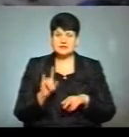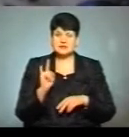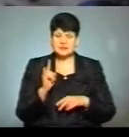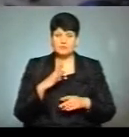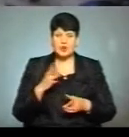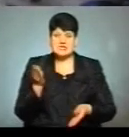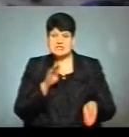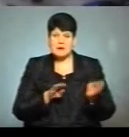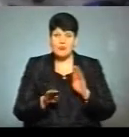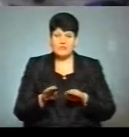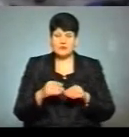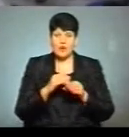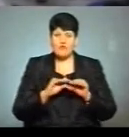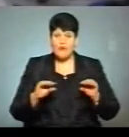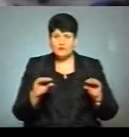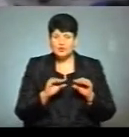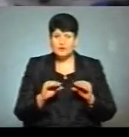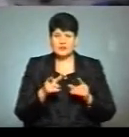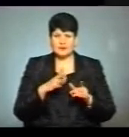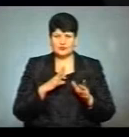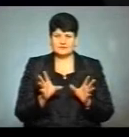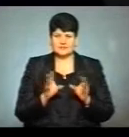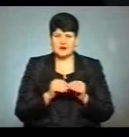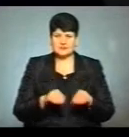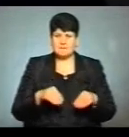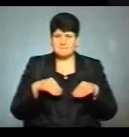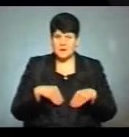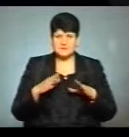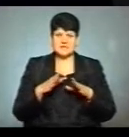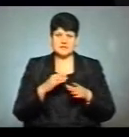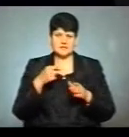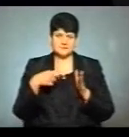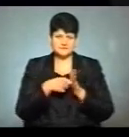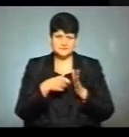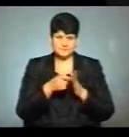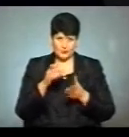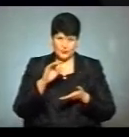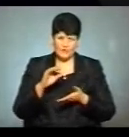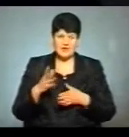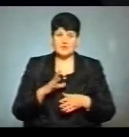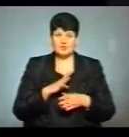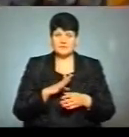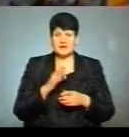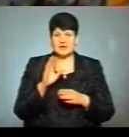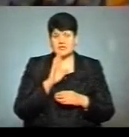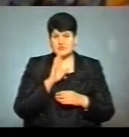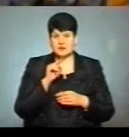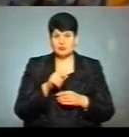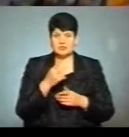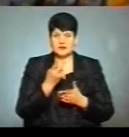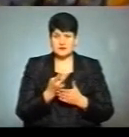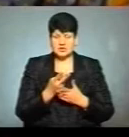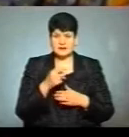замотане в ковдрочку. При ній були підгузки та суміш для годування. Розповідає, дівчинка лежатиме в пологовому щонайменше тиждень. Якщо її